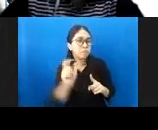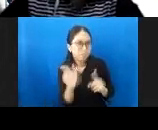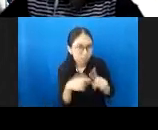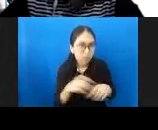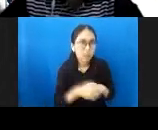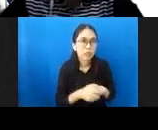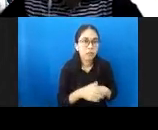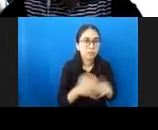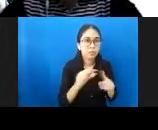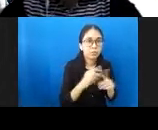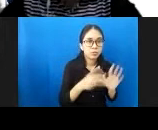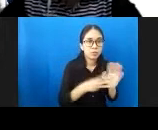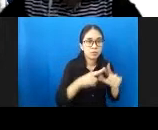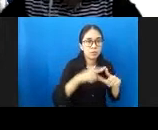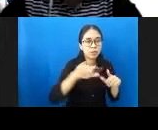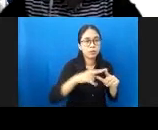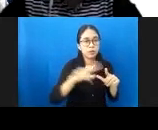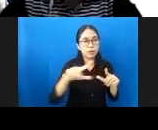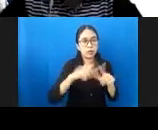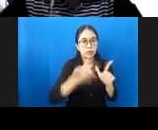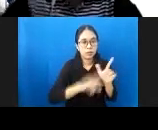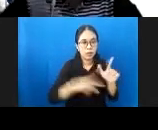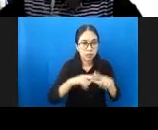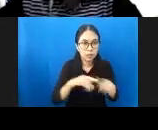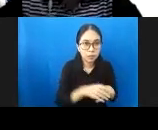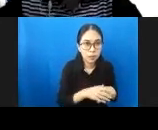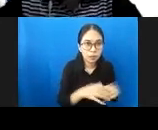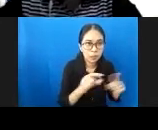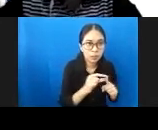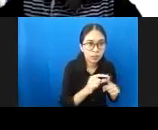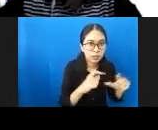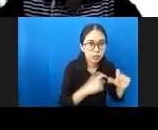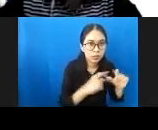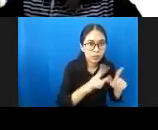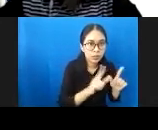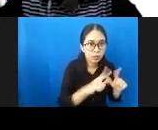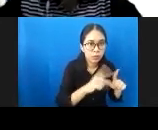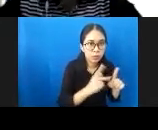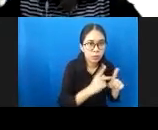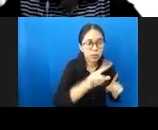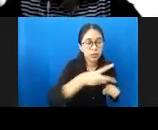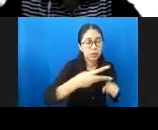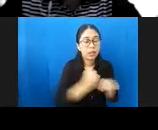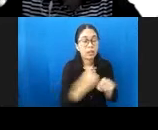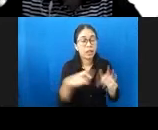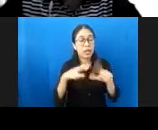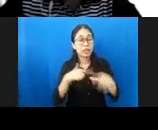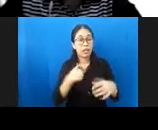ditempatkan di Puskesmas Majalaya, ya, tentunya didampingi oleh tim fasilitator Kabupaten Bandung.